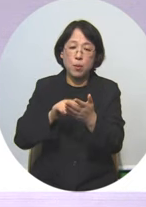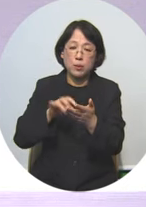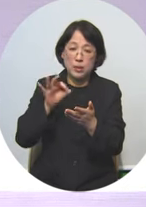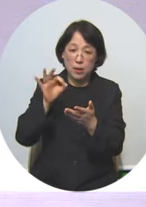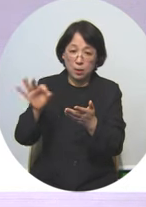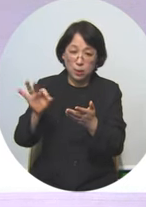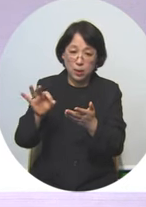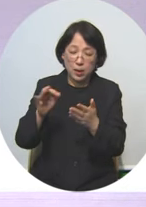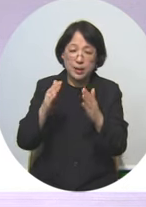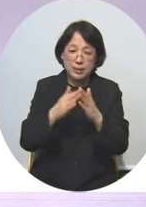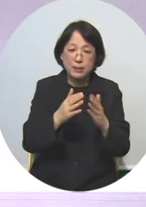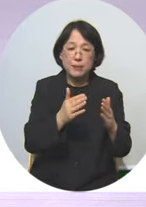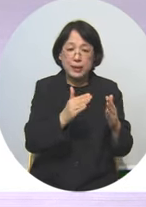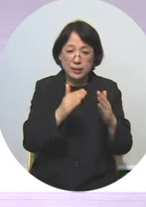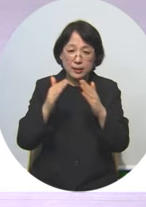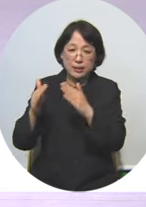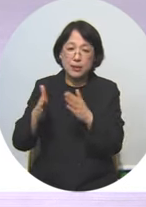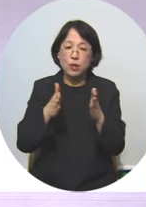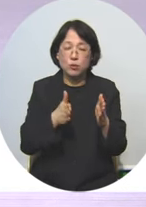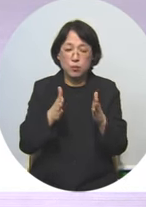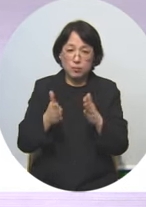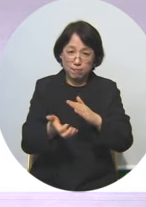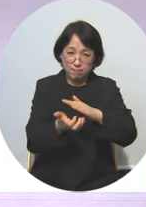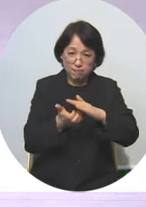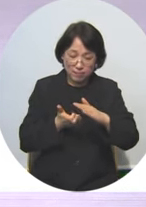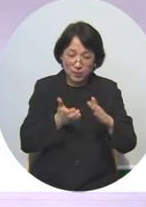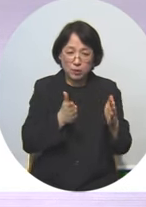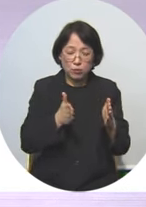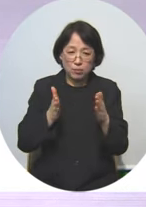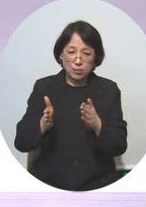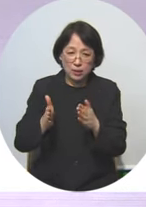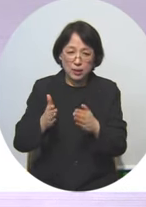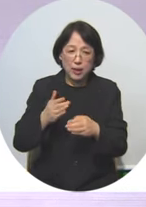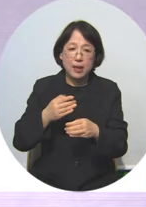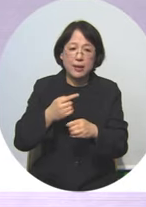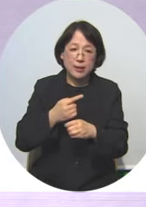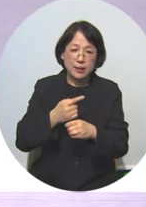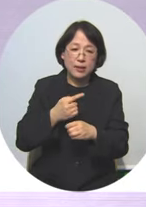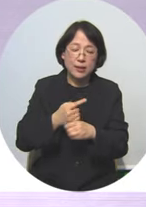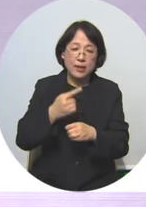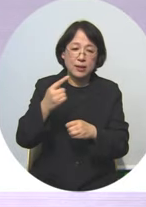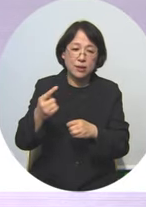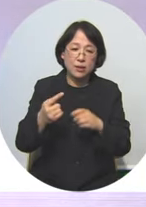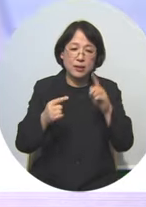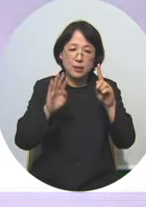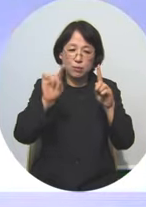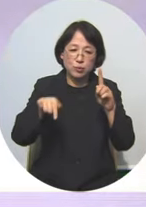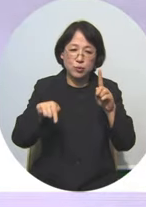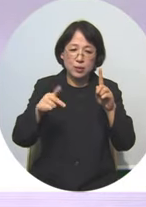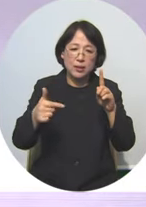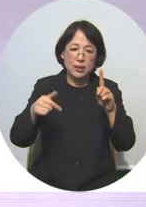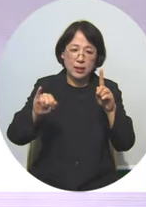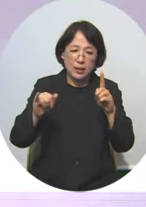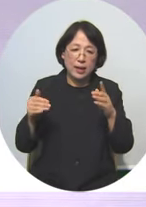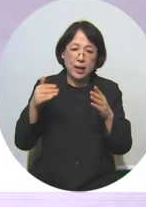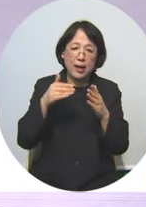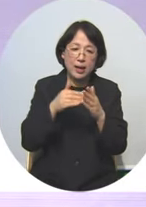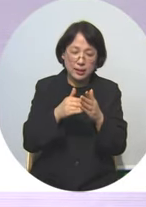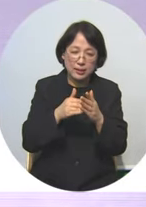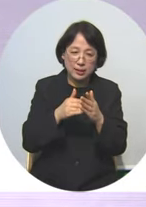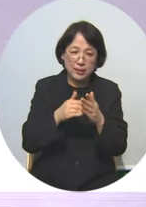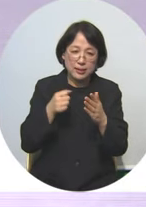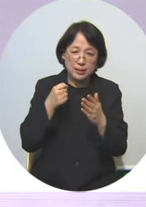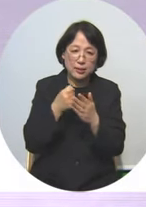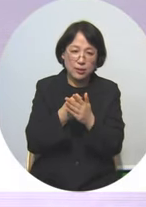준비도 사전에 진행해서 내년 1분기까지 산업단지 지정을 완료하고 26년에는 착공할